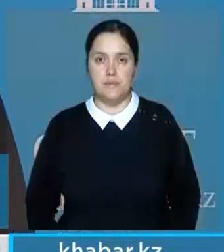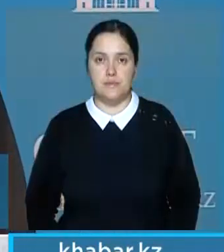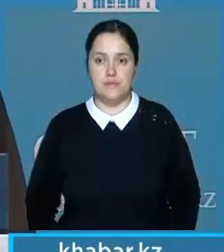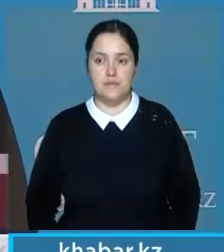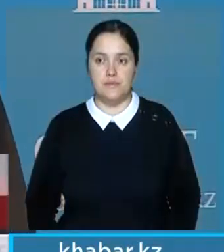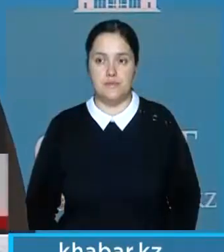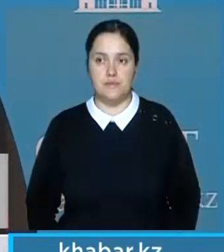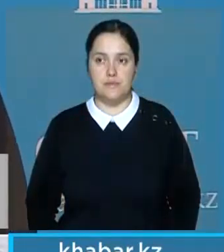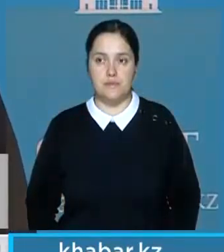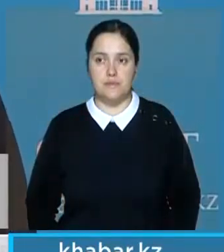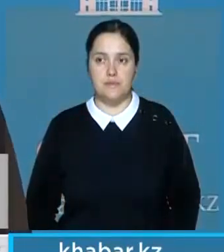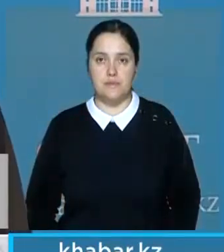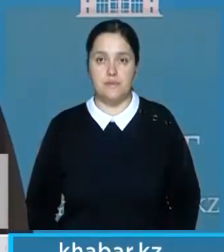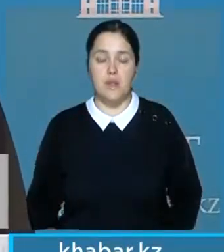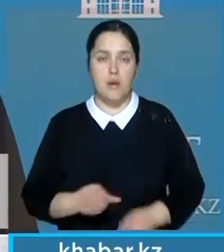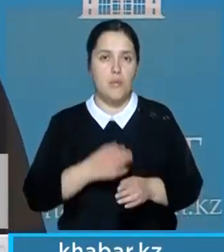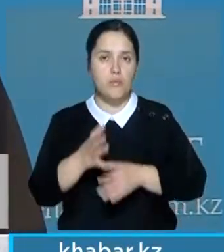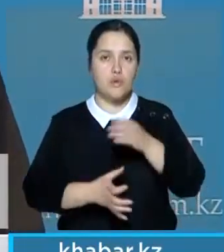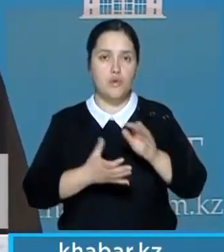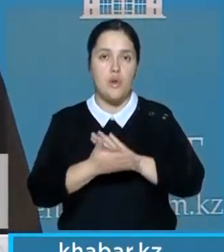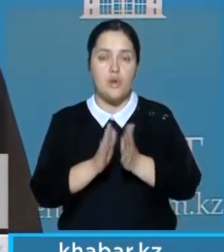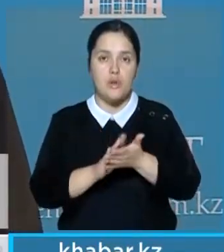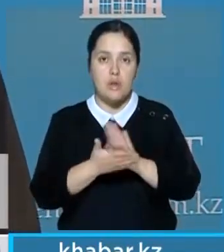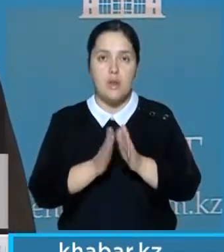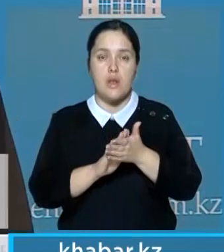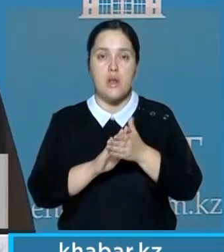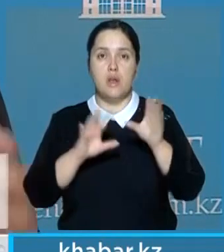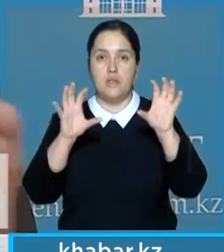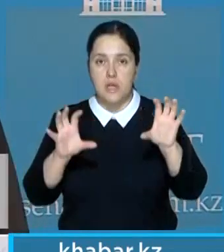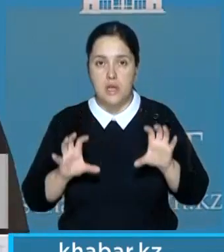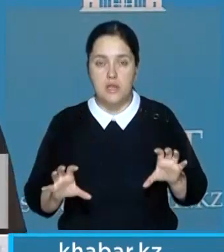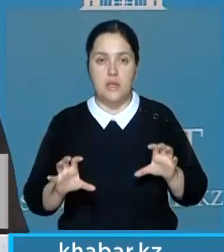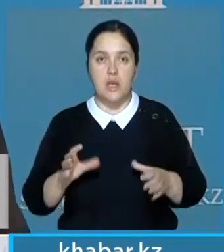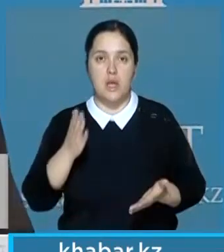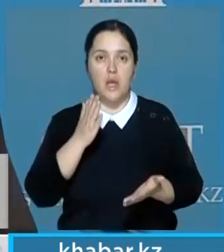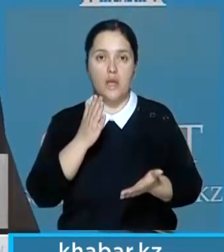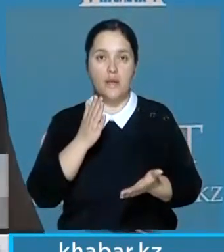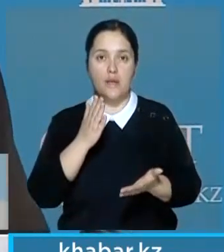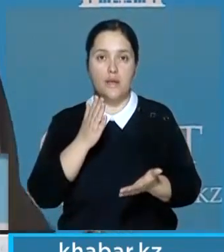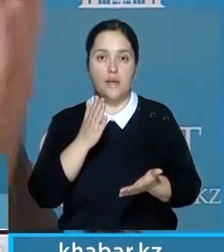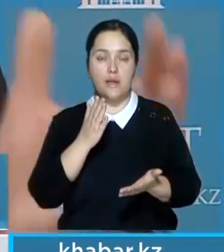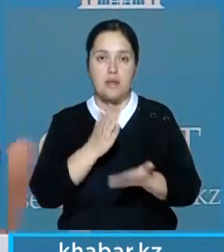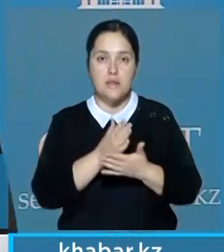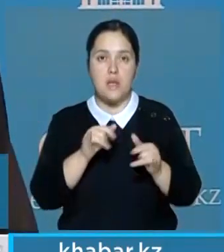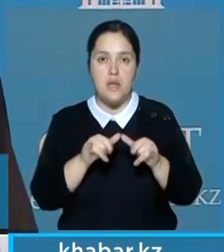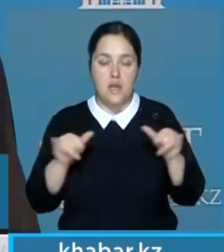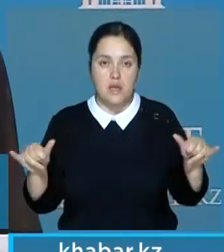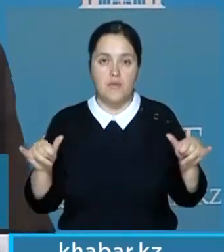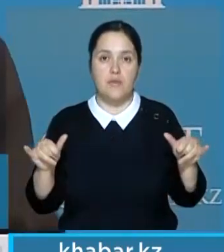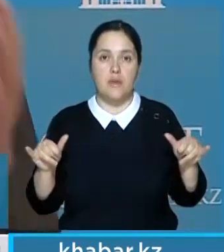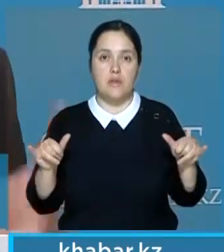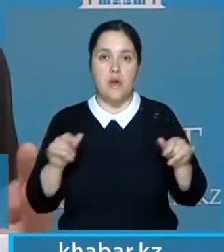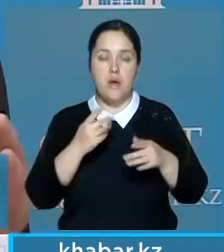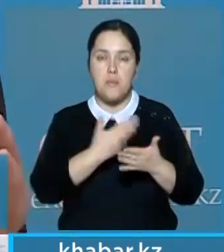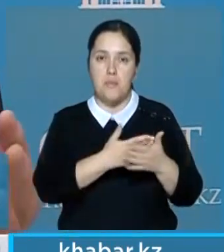Передовые методики, международные договоры, передовое законодательство в той или иной сфере, если оно забивается в какой-нибудь, да,